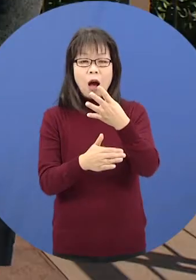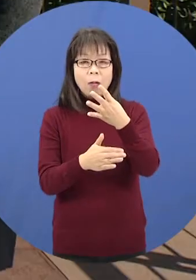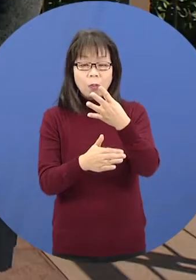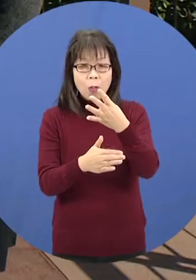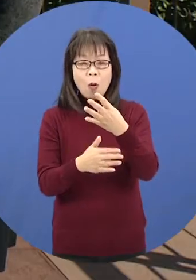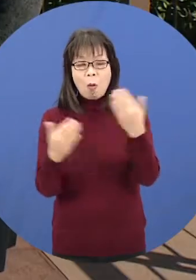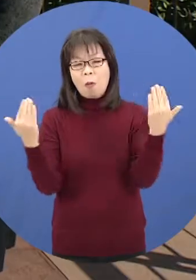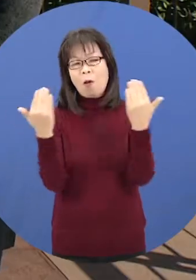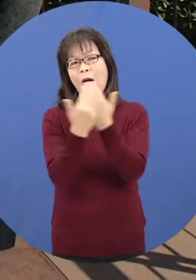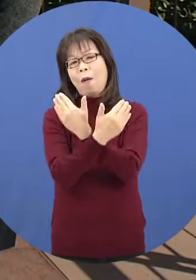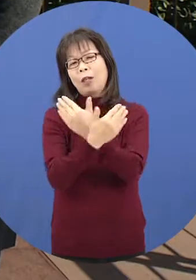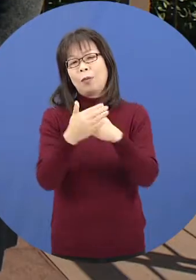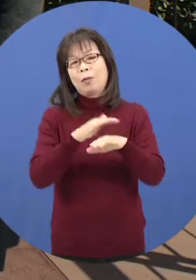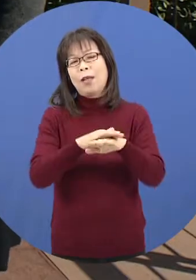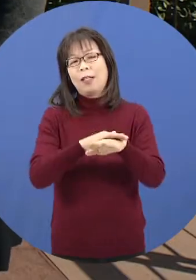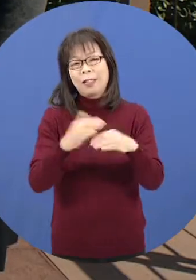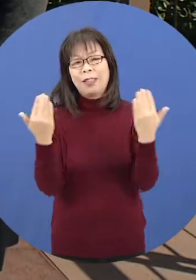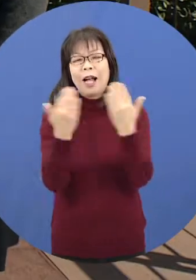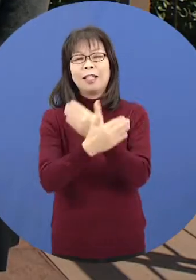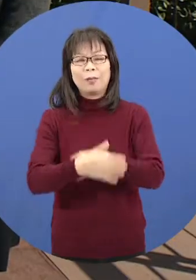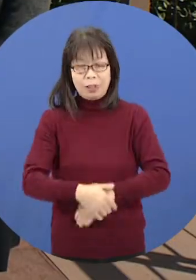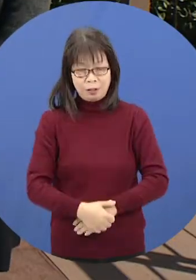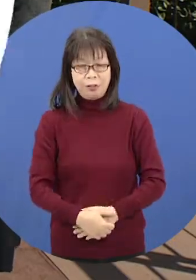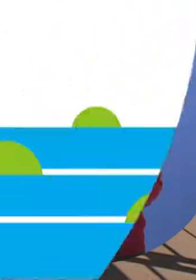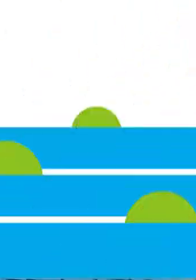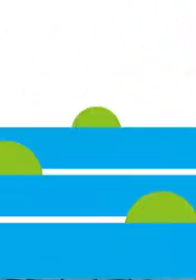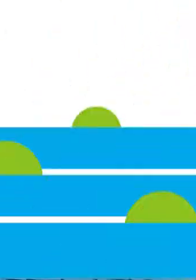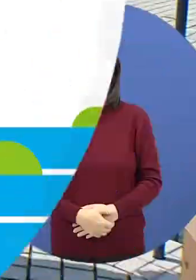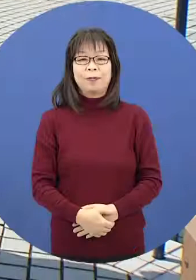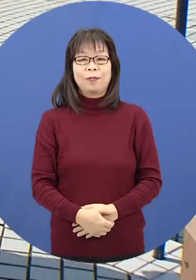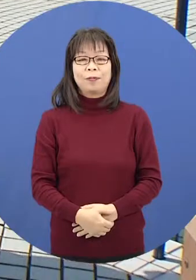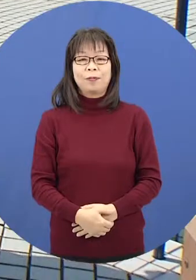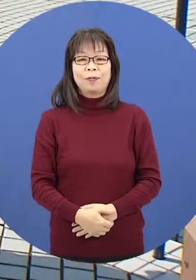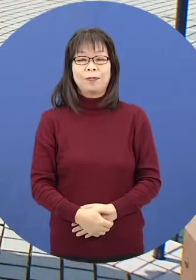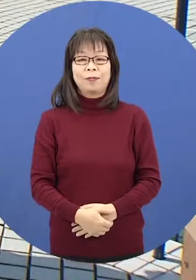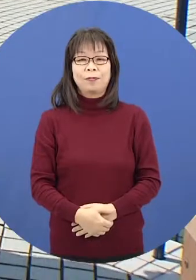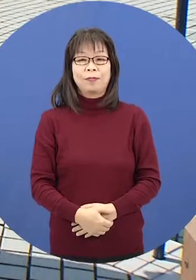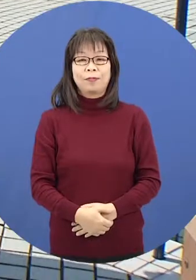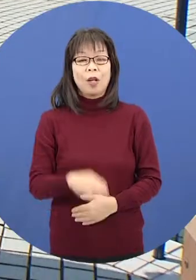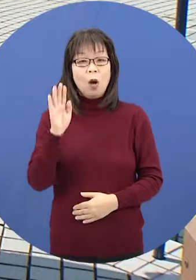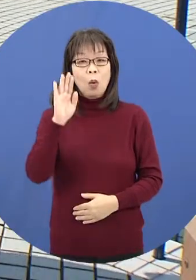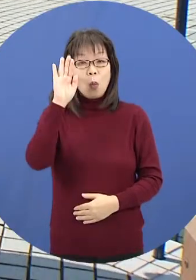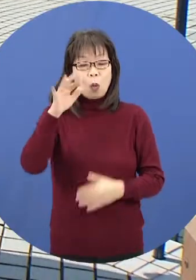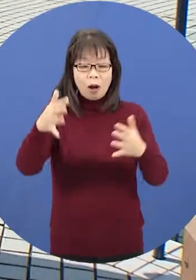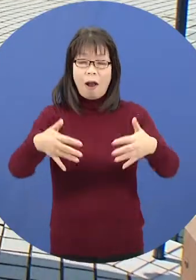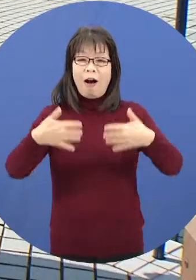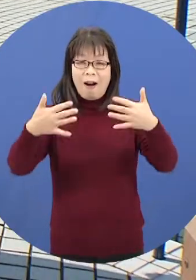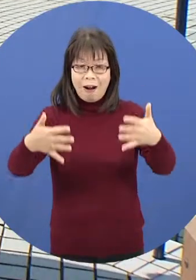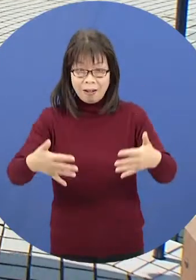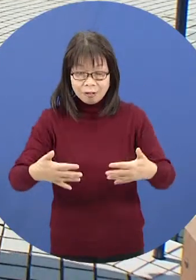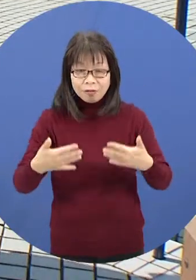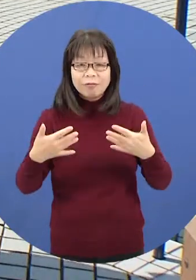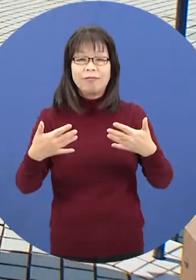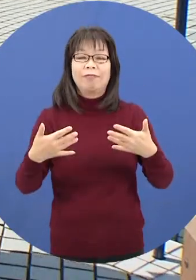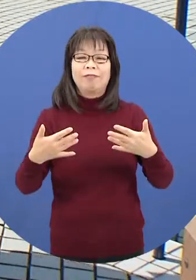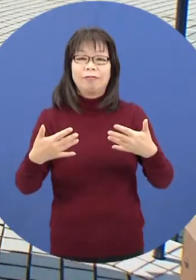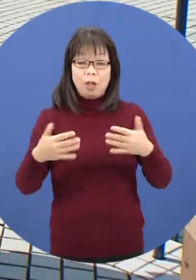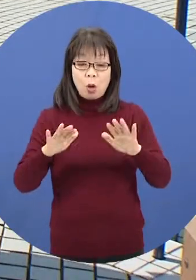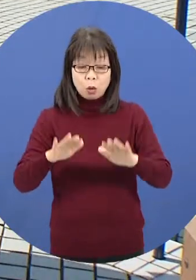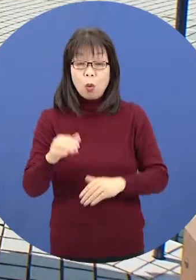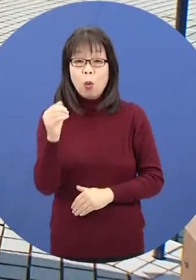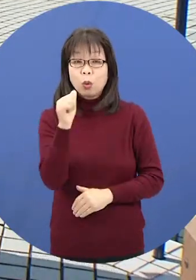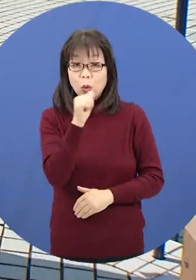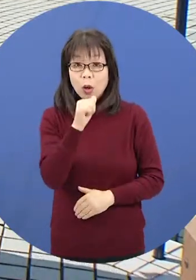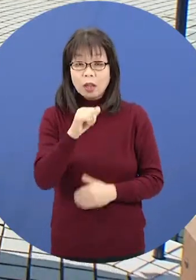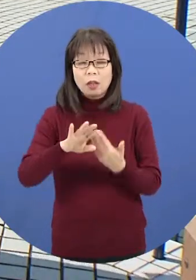に便利に利用していただけるようになります。 これから春を迎えますが、今ご紹介したポ